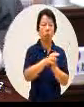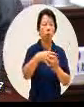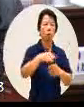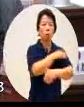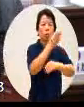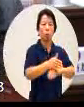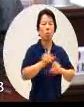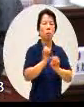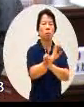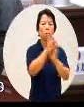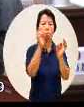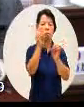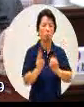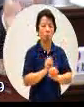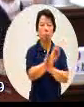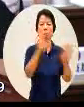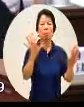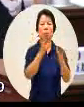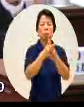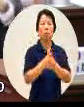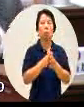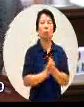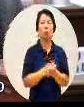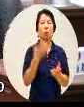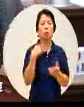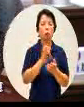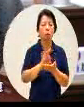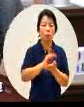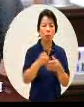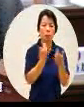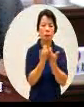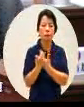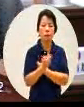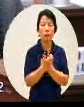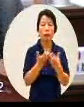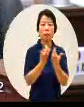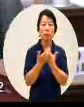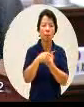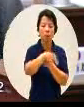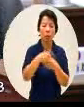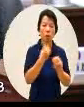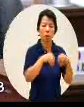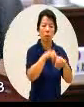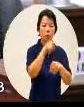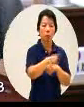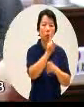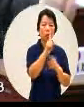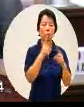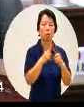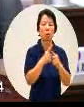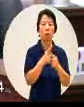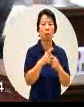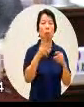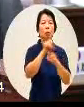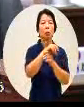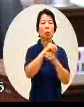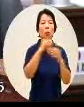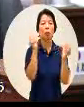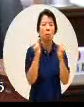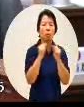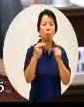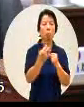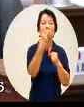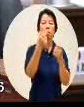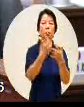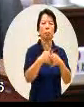中央空調整個都打開嗎你只要弄個分離式冷氣一人送他一台去吹也不用這些